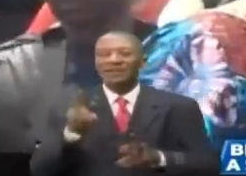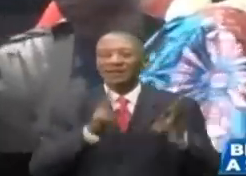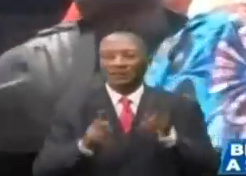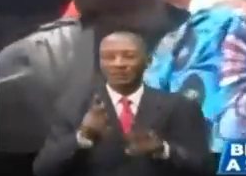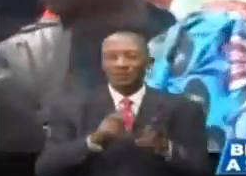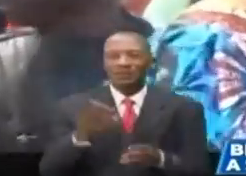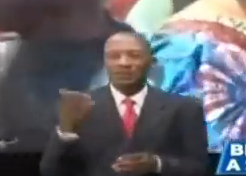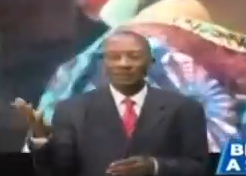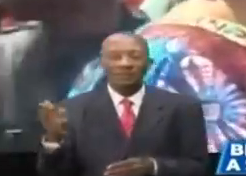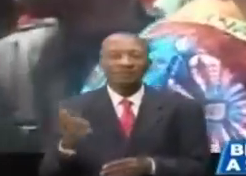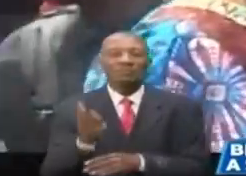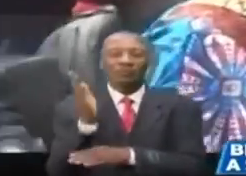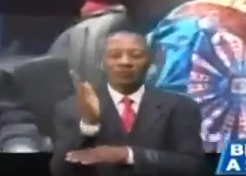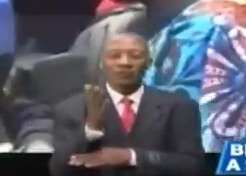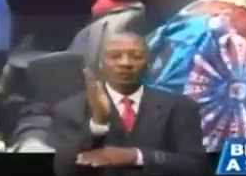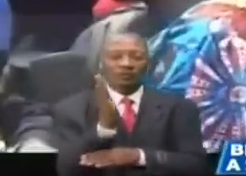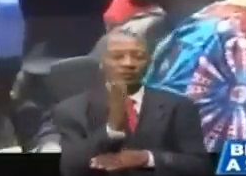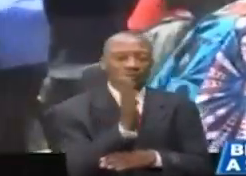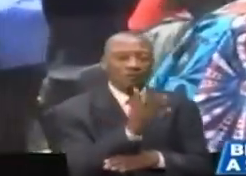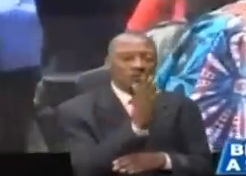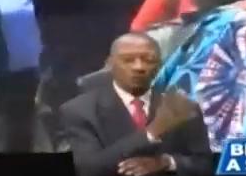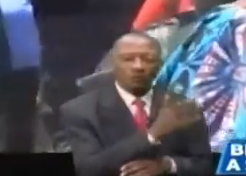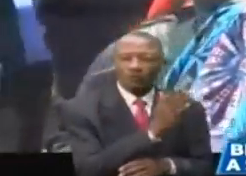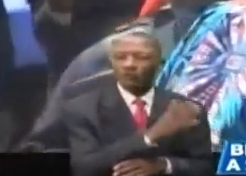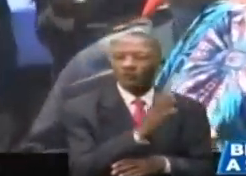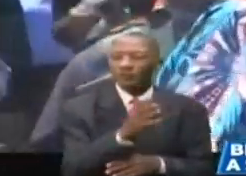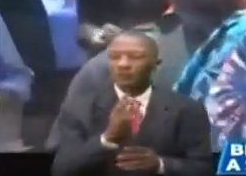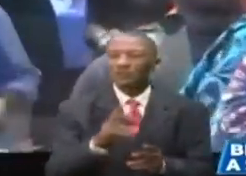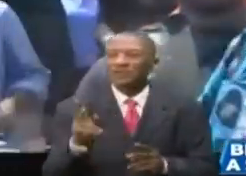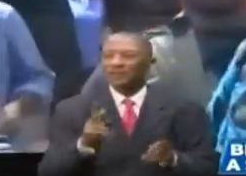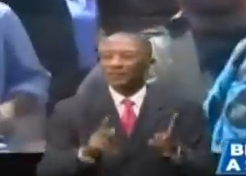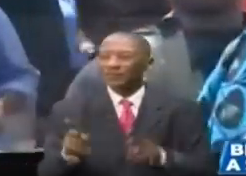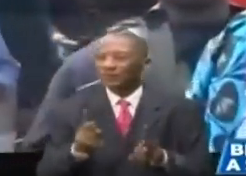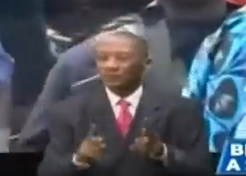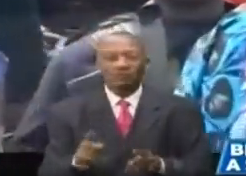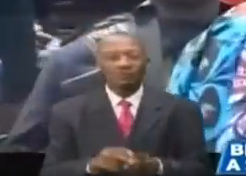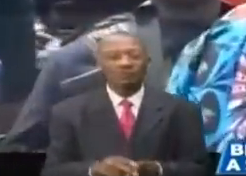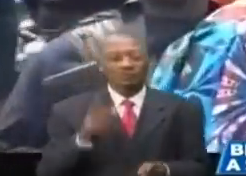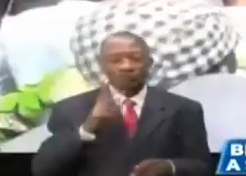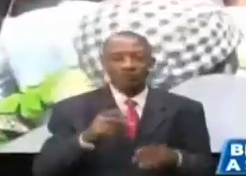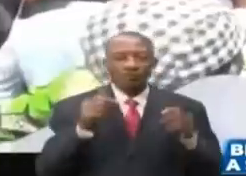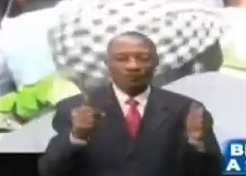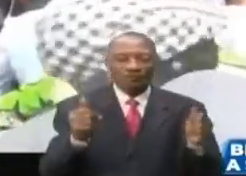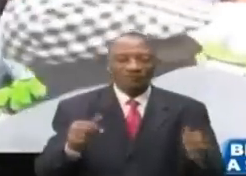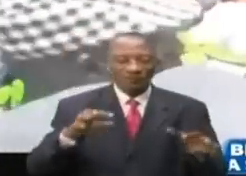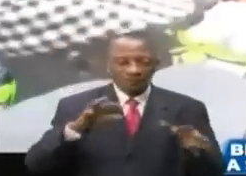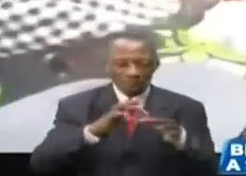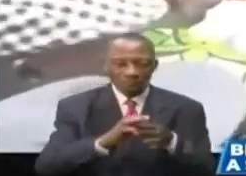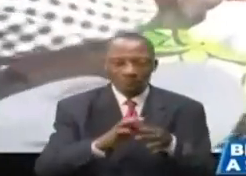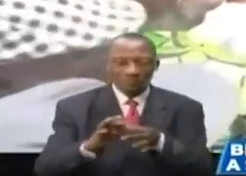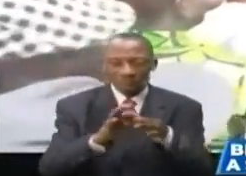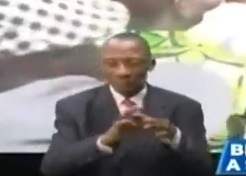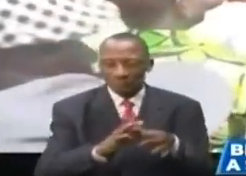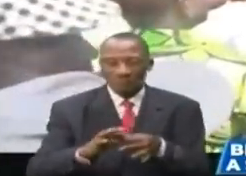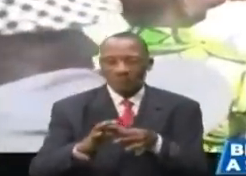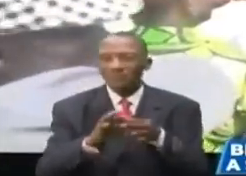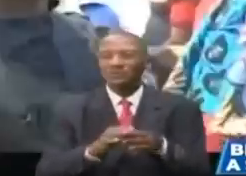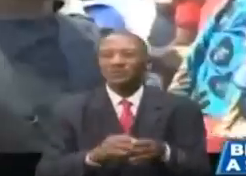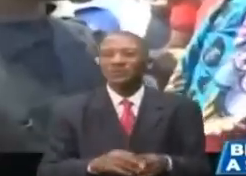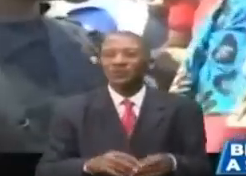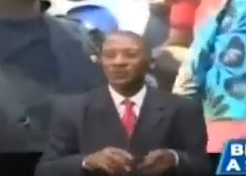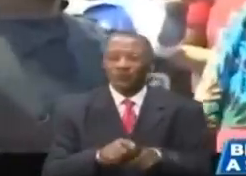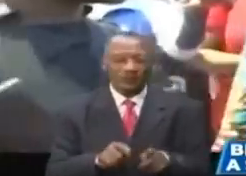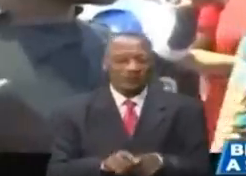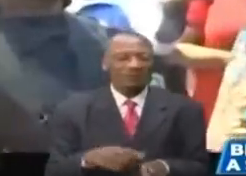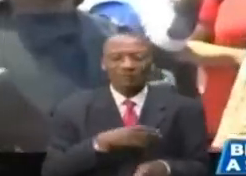Mais néanmoins, elle a échangé à l'aéroport avec les personnels de son ministère sur l'amélioration des conditions de travail,